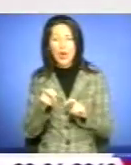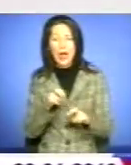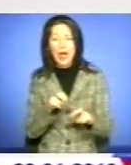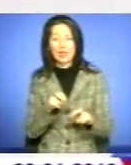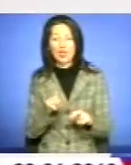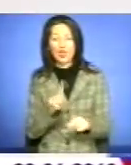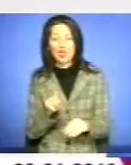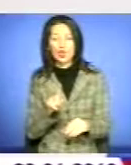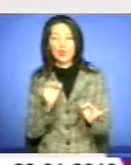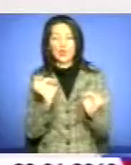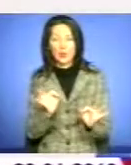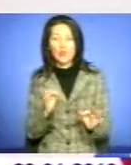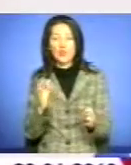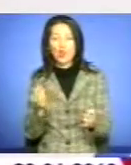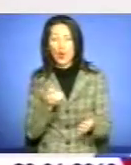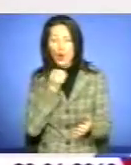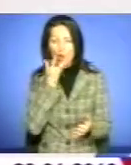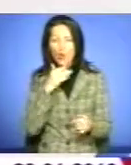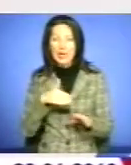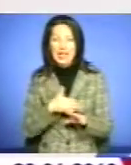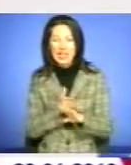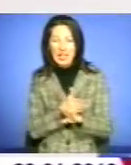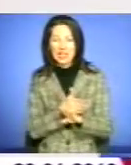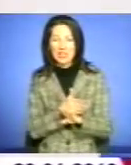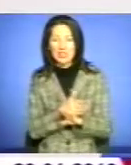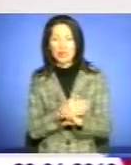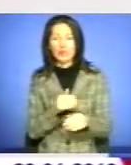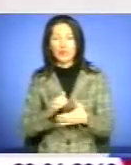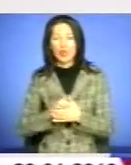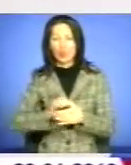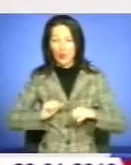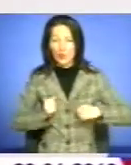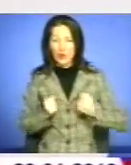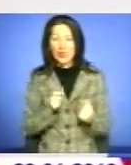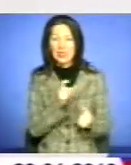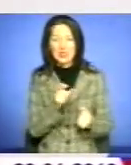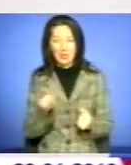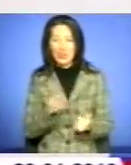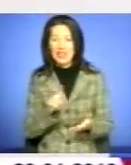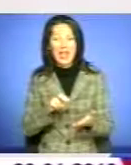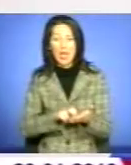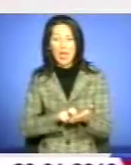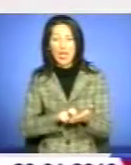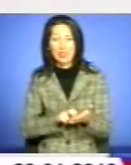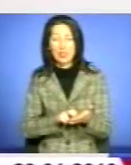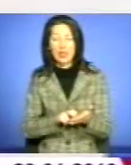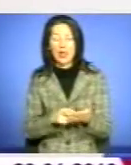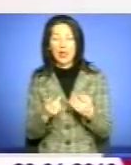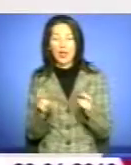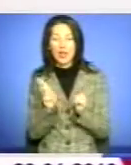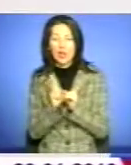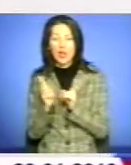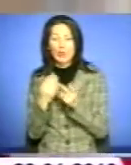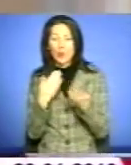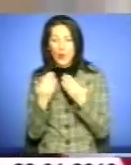шукати щось справді хороше і якісне, товаришувати з людьми, не боятися комунікувати з